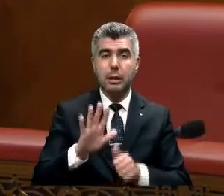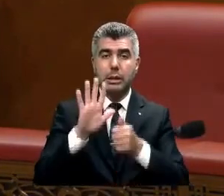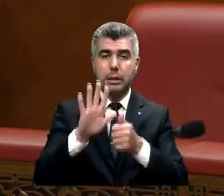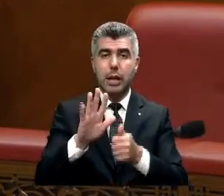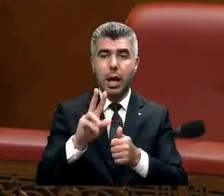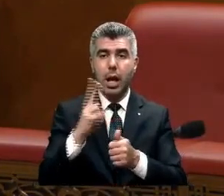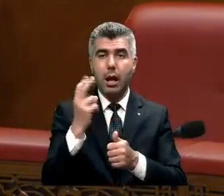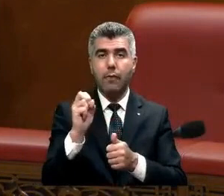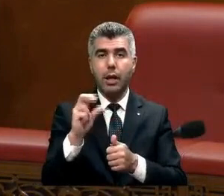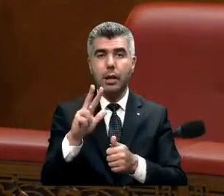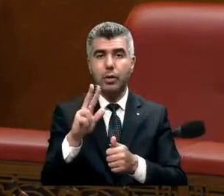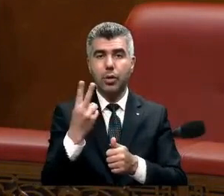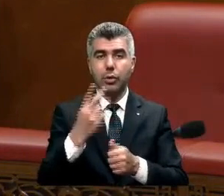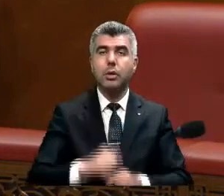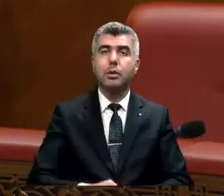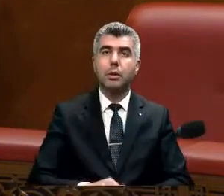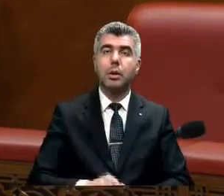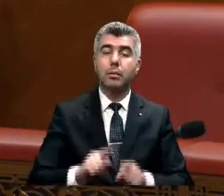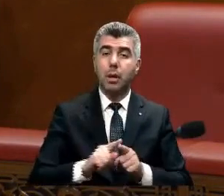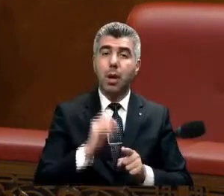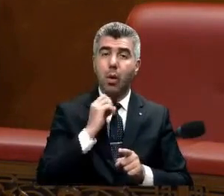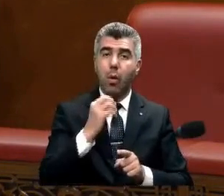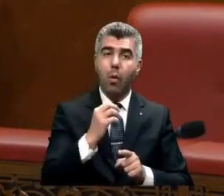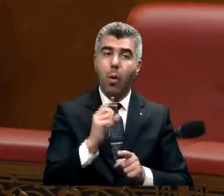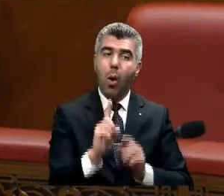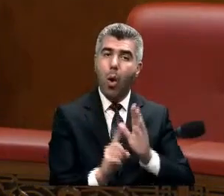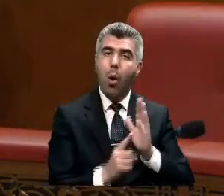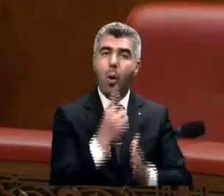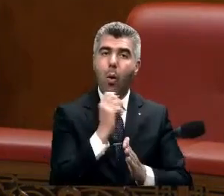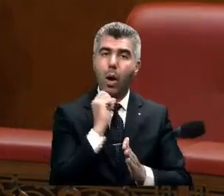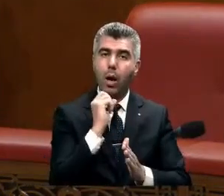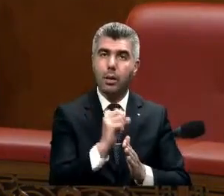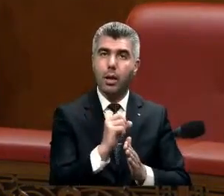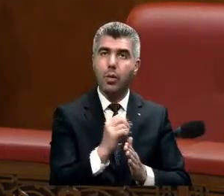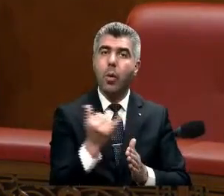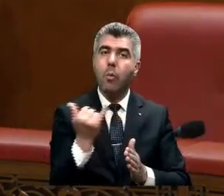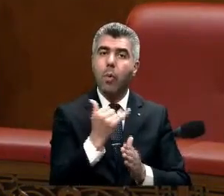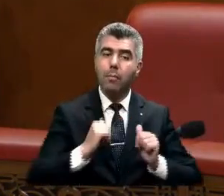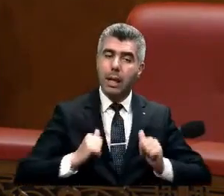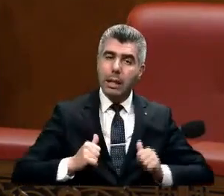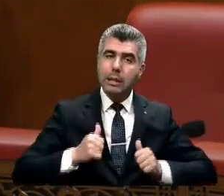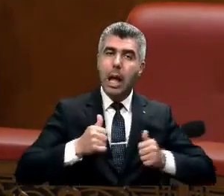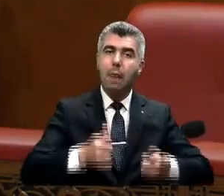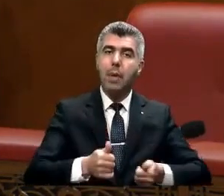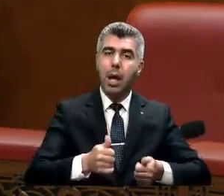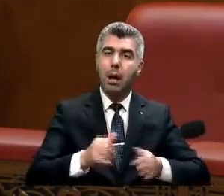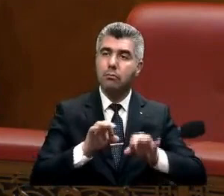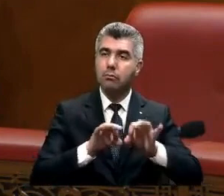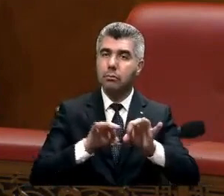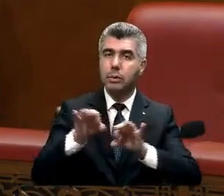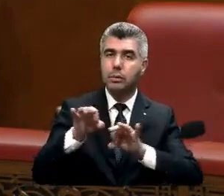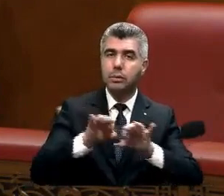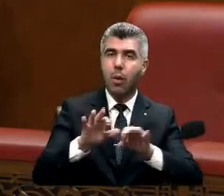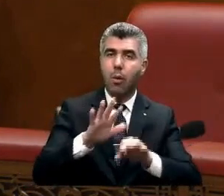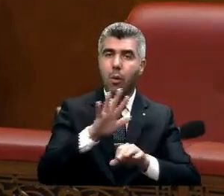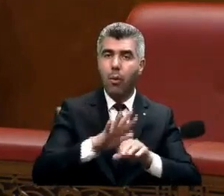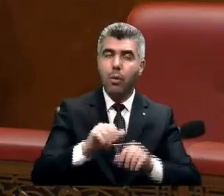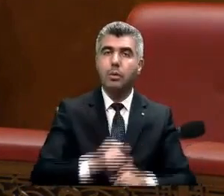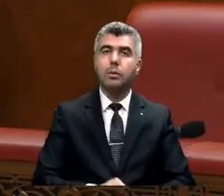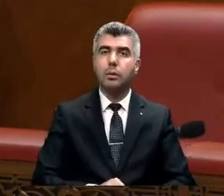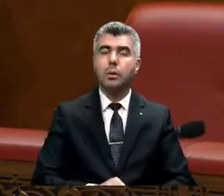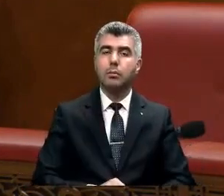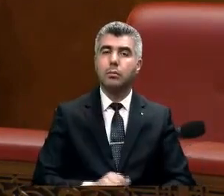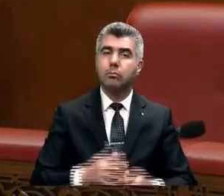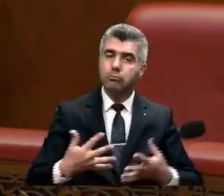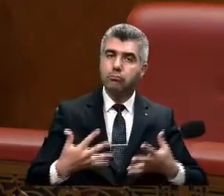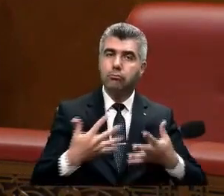5 يونيو 2023. وكيف تتعرفوا هذه العملية فريدة من نوعها وتستلزم تعبئة الإمكانيات اللوجستيكية الضرورية وأيضا